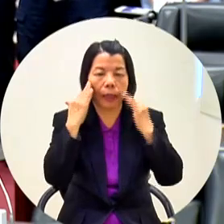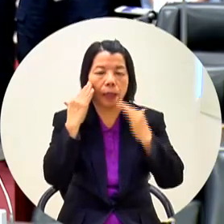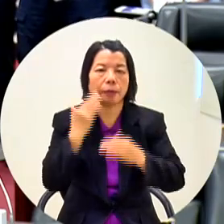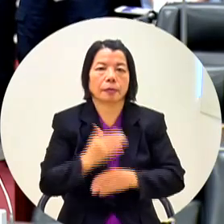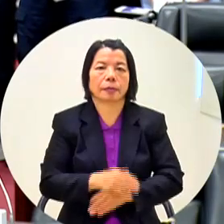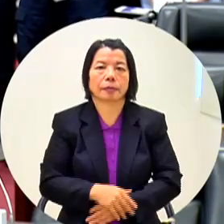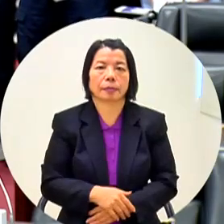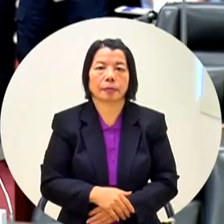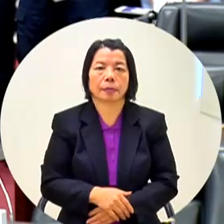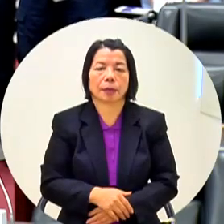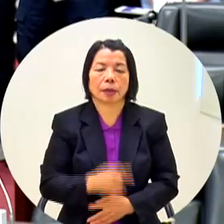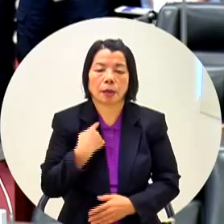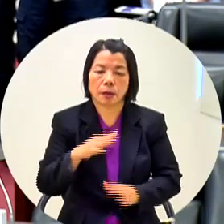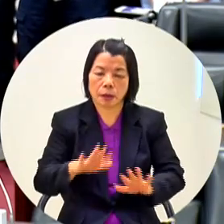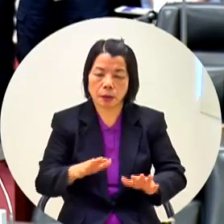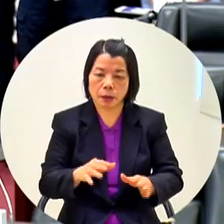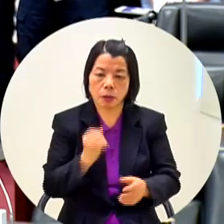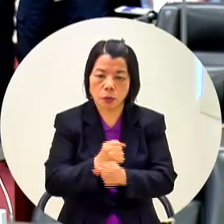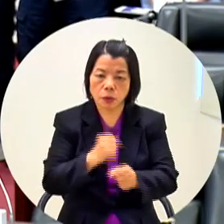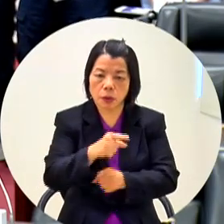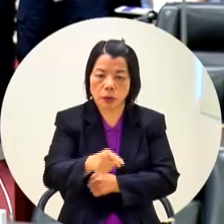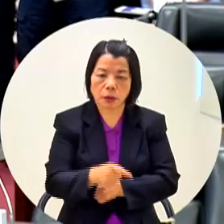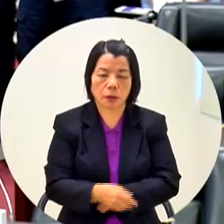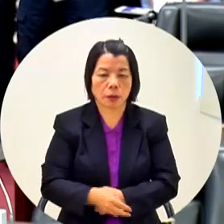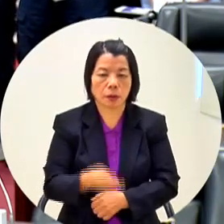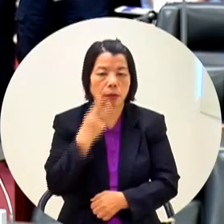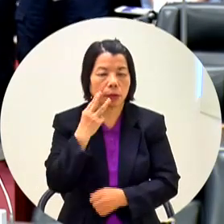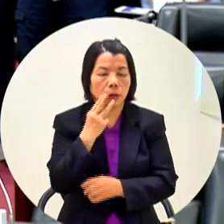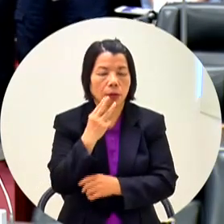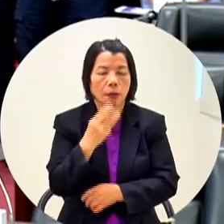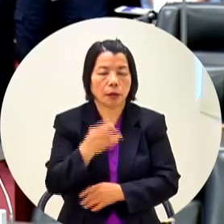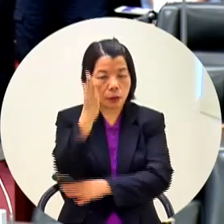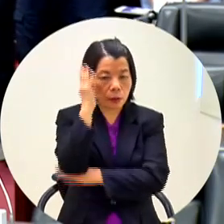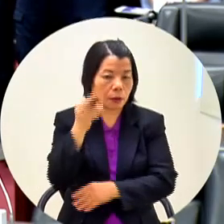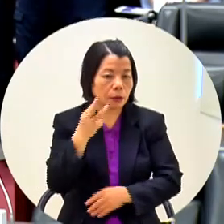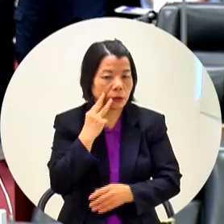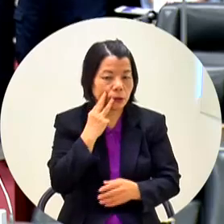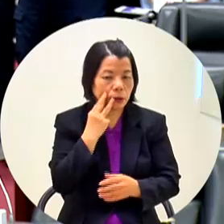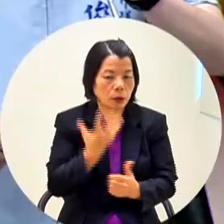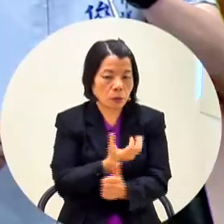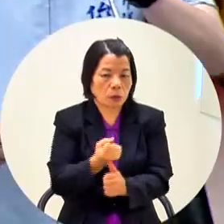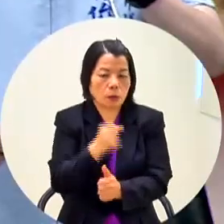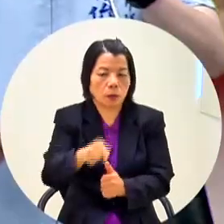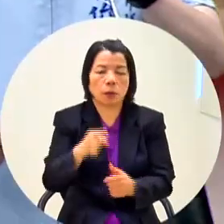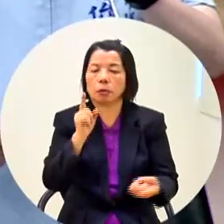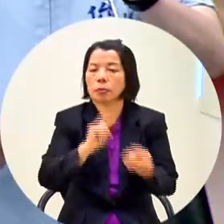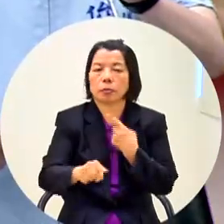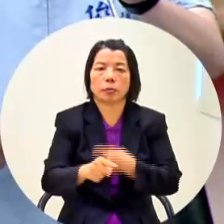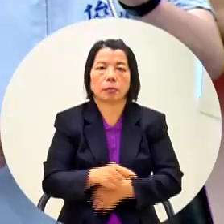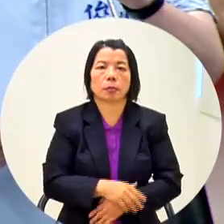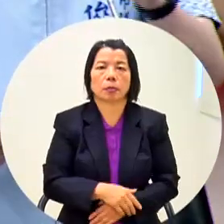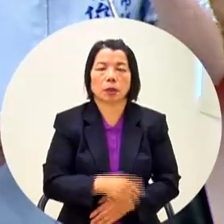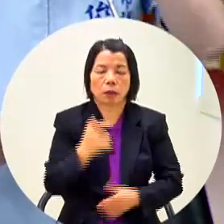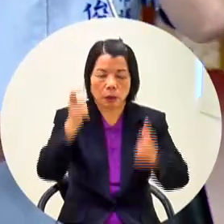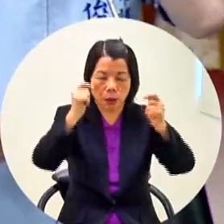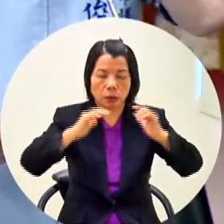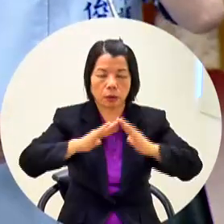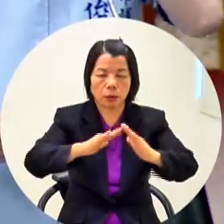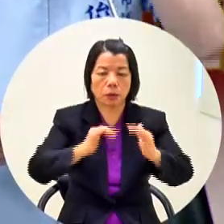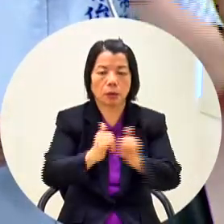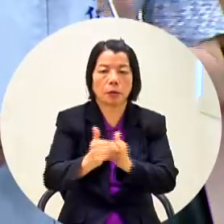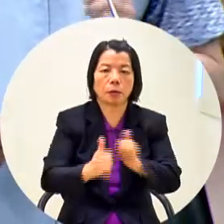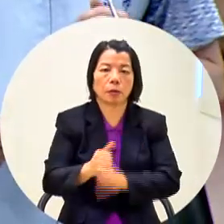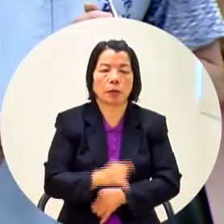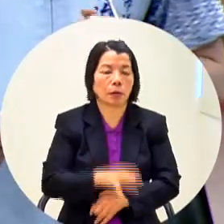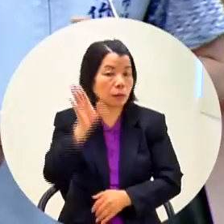我想利用临时会来做这种政治操作哦，我想非常非常的不妥了哦。我想咱的高雄市民要听的嘛，不